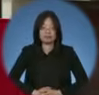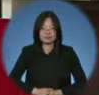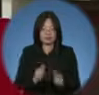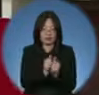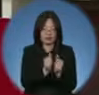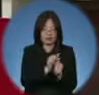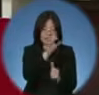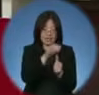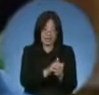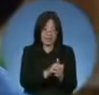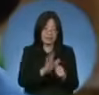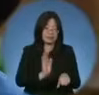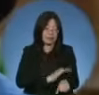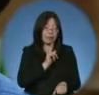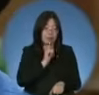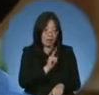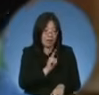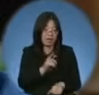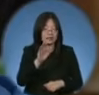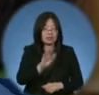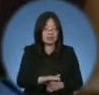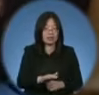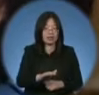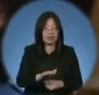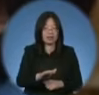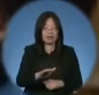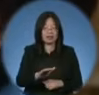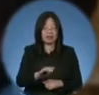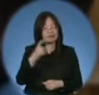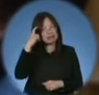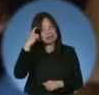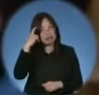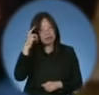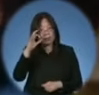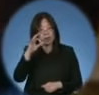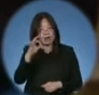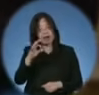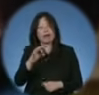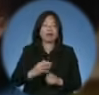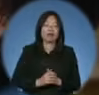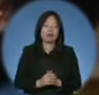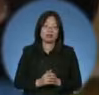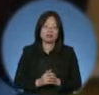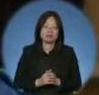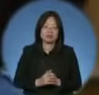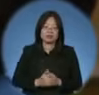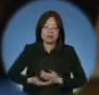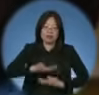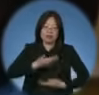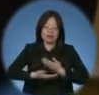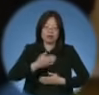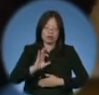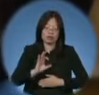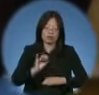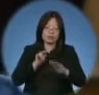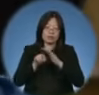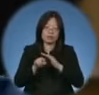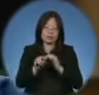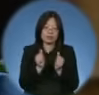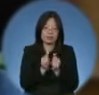그건 남자들 책임도 있지만은 어쩌면은 저기 고속도로 화장실에 가면